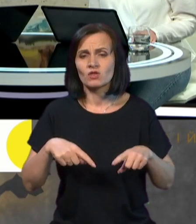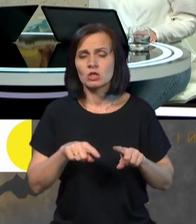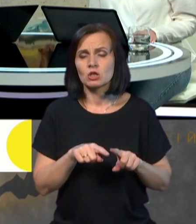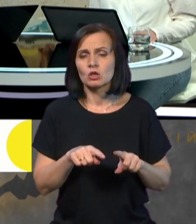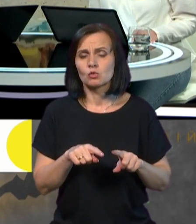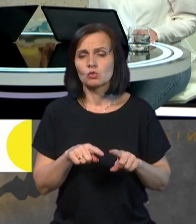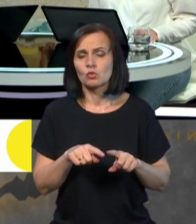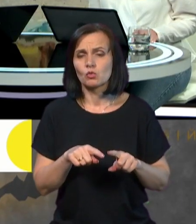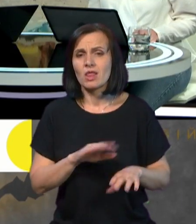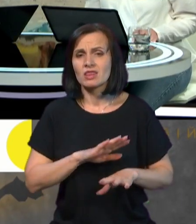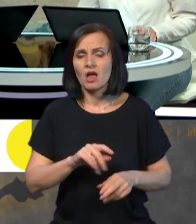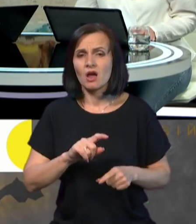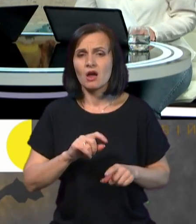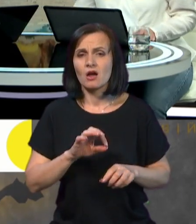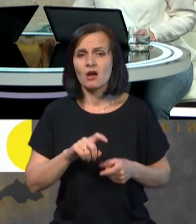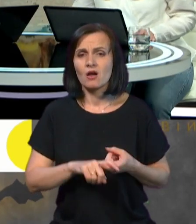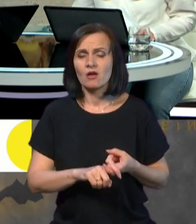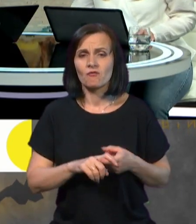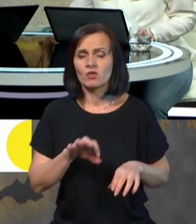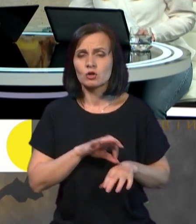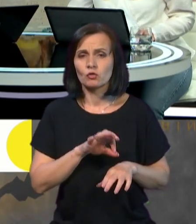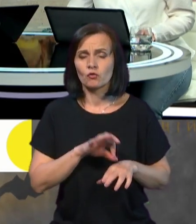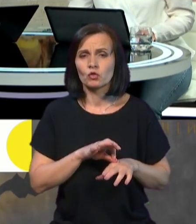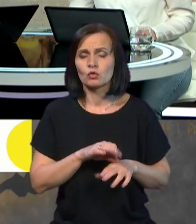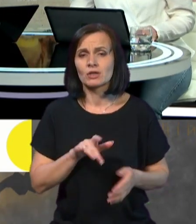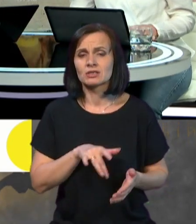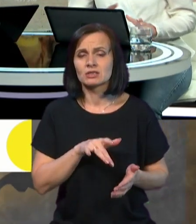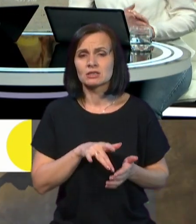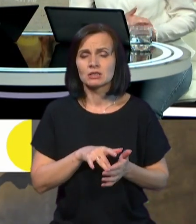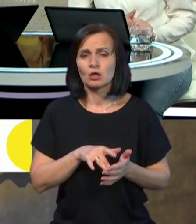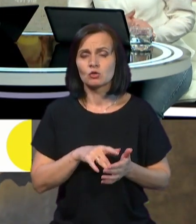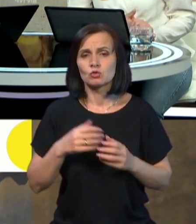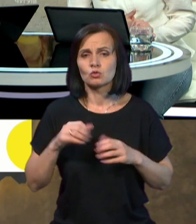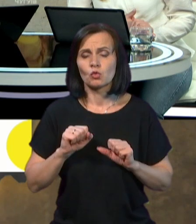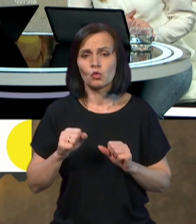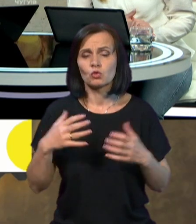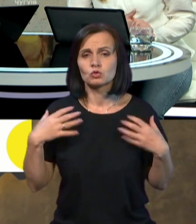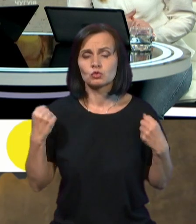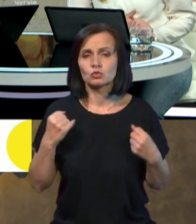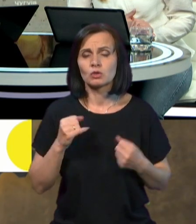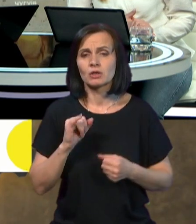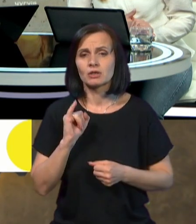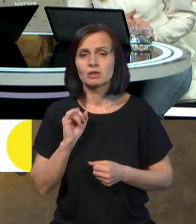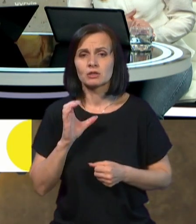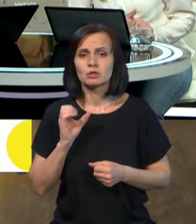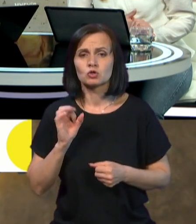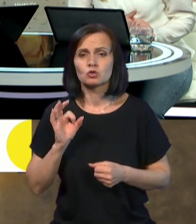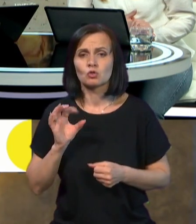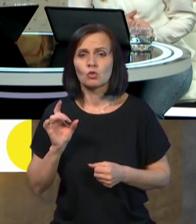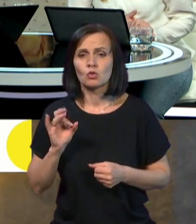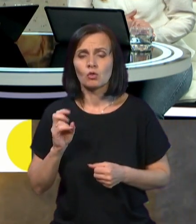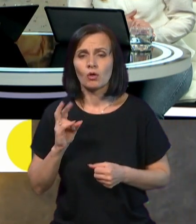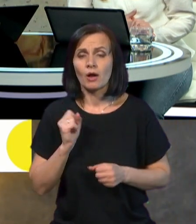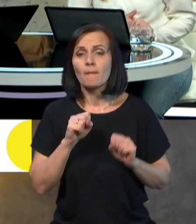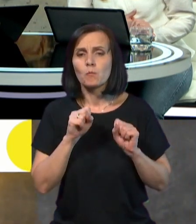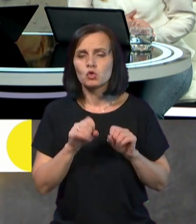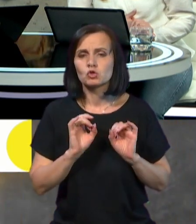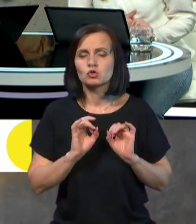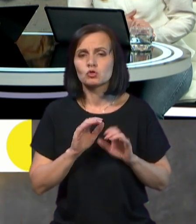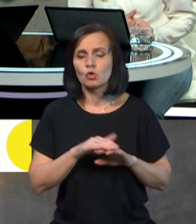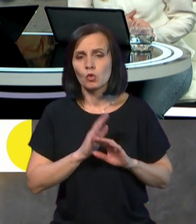Україні серцево-судинні захворювання є головною причиною смертності населення. За цим показником наша країна серед світових лідерів. Чи можна вплинути